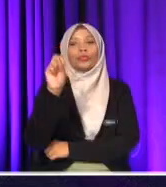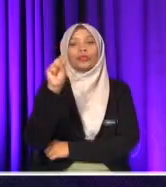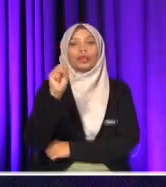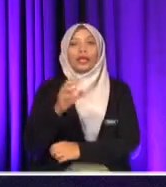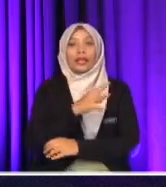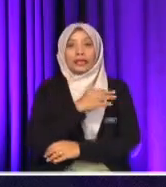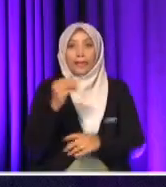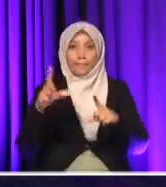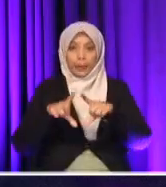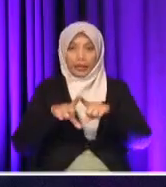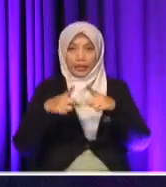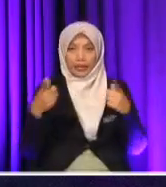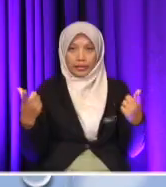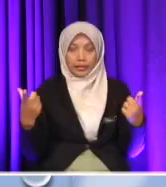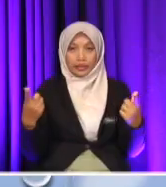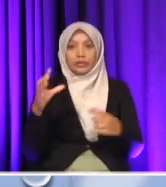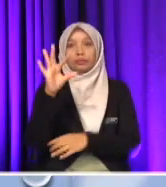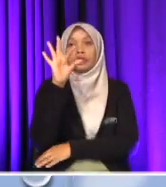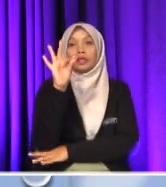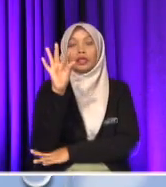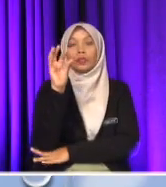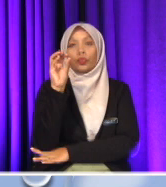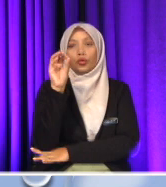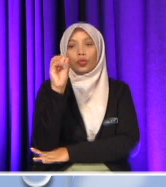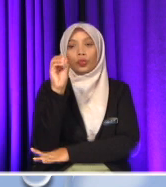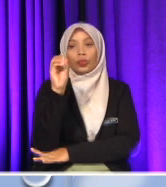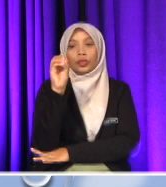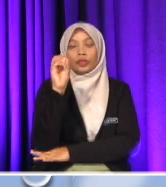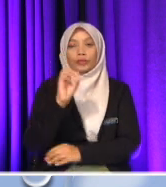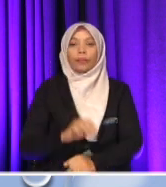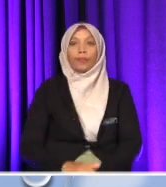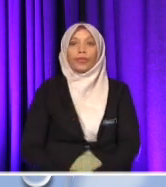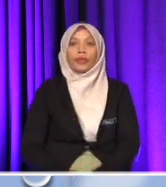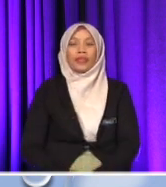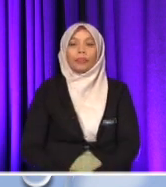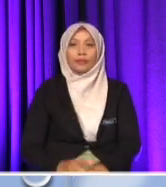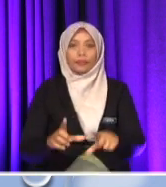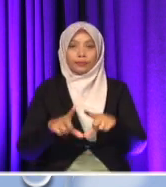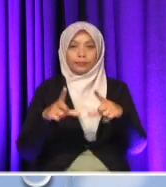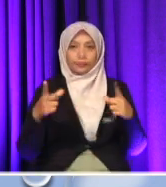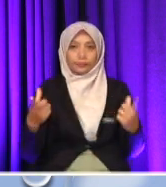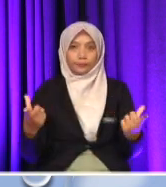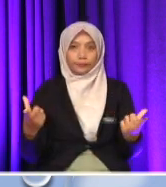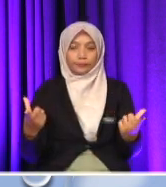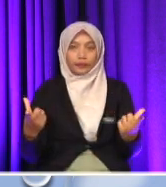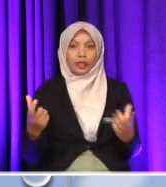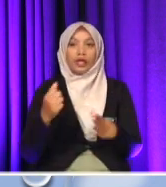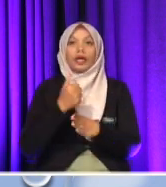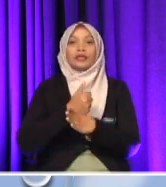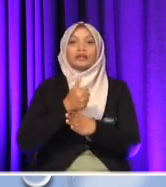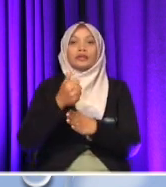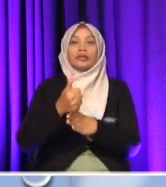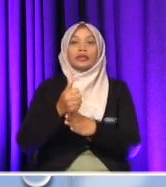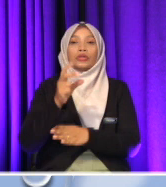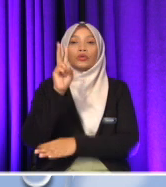Dan perbezaan dia okey 90 darjah sebab tanpa nilai tadi kan. Okey, belum ada nilai. Okey, perbezaan dia adalah 90 darjah antara